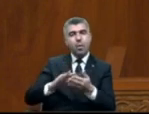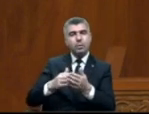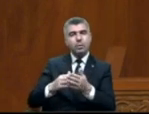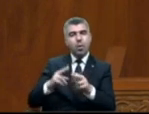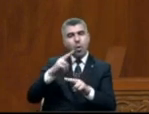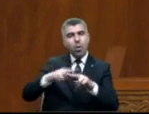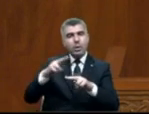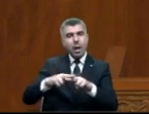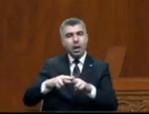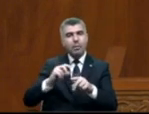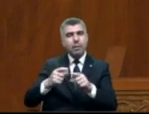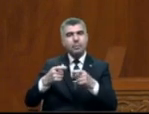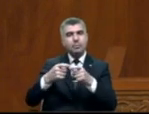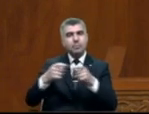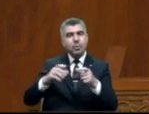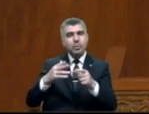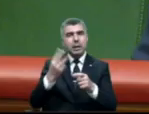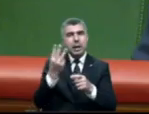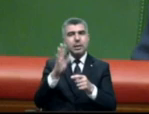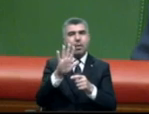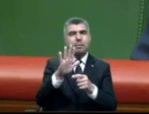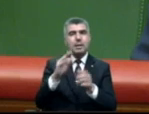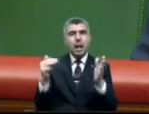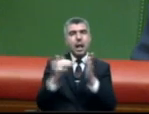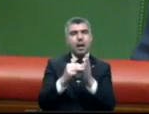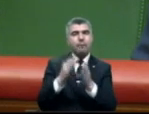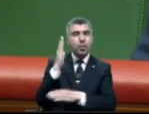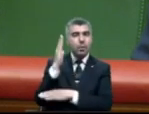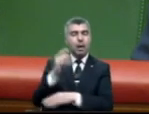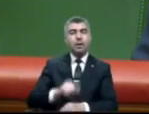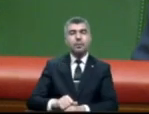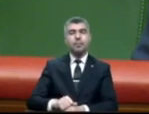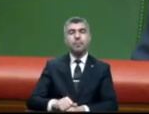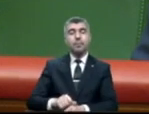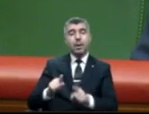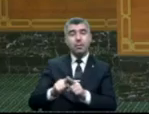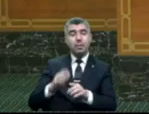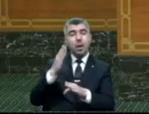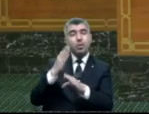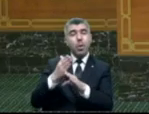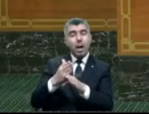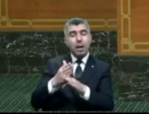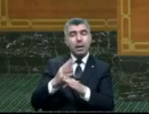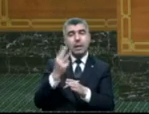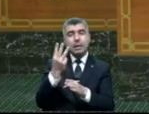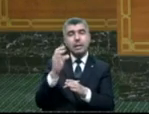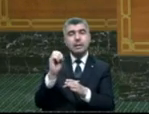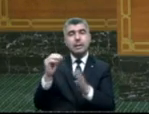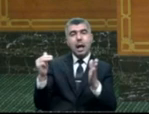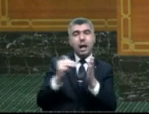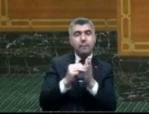لإكتار على واحد المساحة ديال 53,000 هكتار، بلغت المساحة المزروعة في الشمندر السكري 30,000